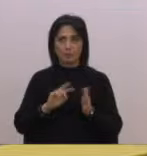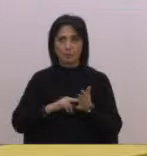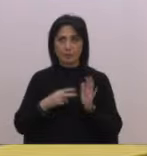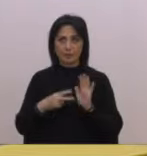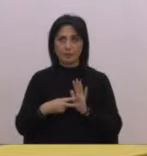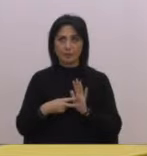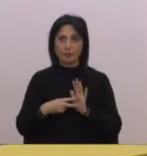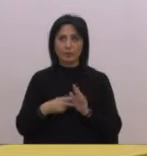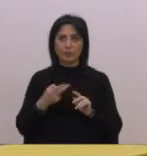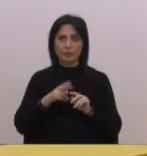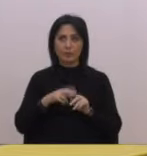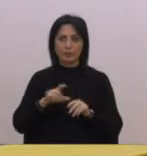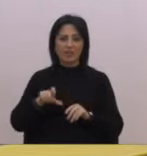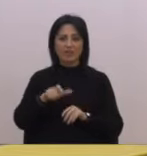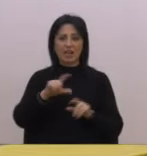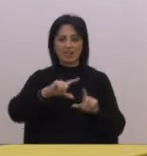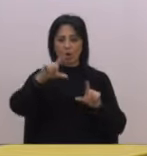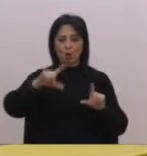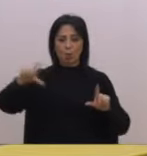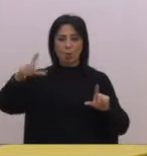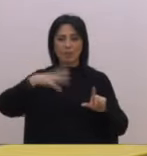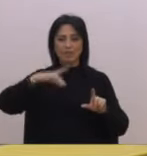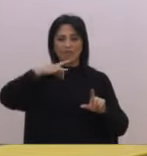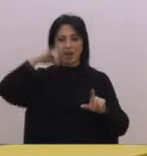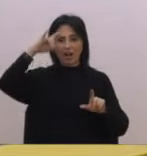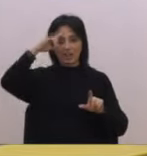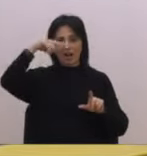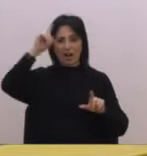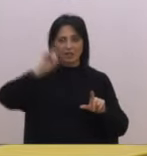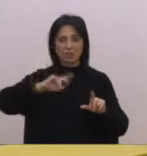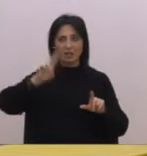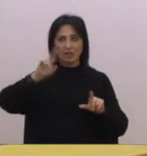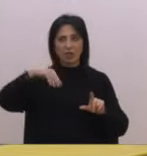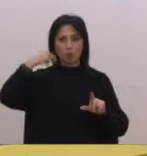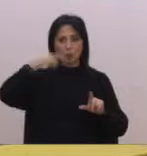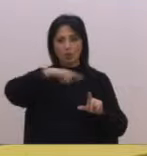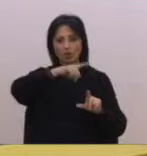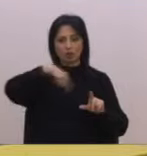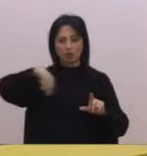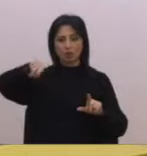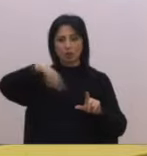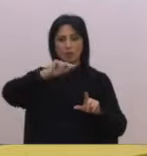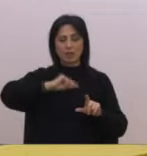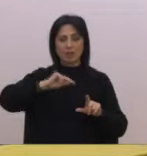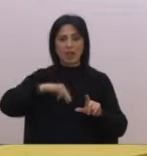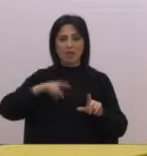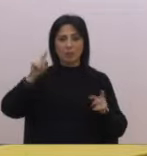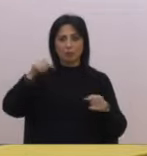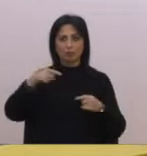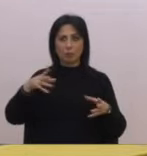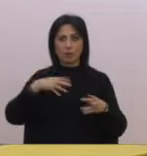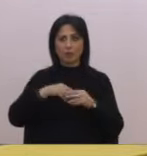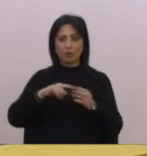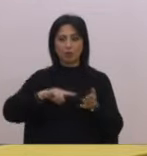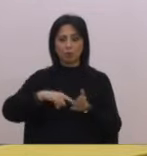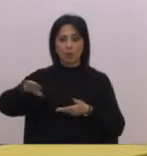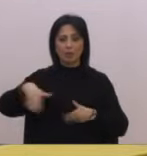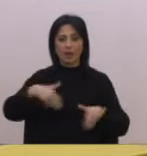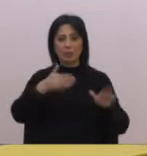გეგმა, ეს არის საგზაო რუკა საქართველოს ყაზახეთს, აზერბაიჯანსა და თურქეთს შორის თანამშრომლობის შესახებ, რომელიც შუა